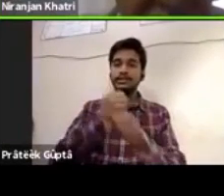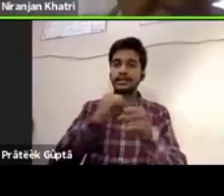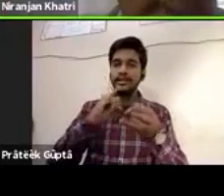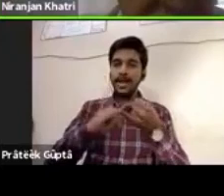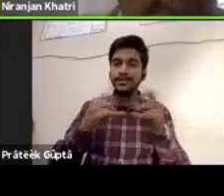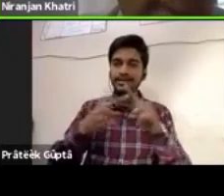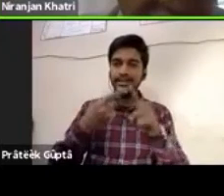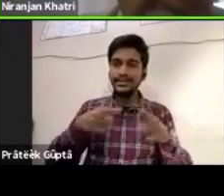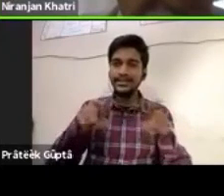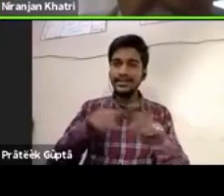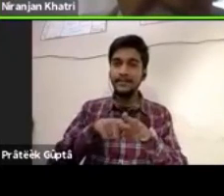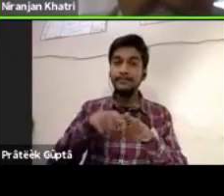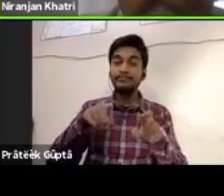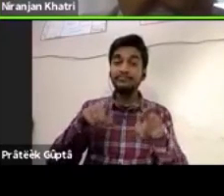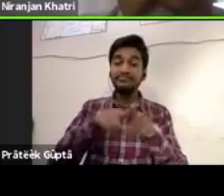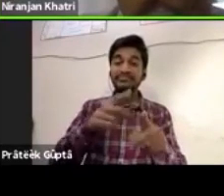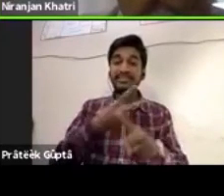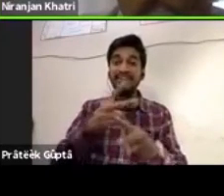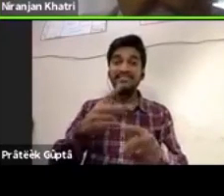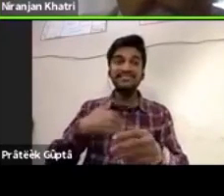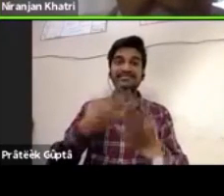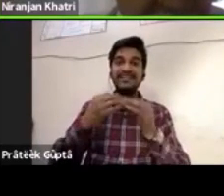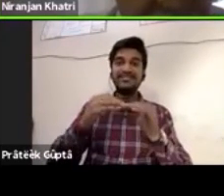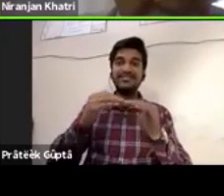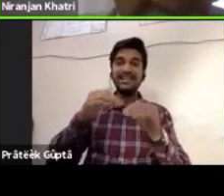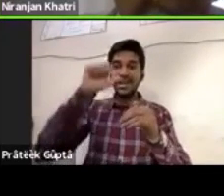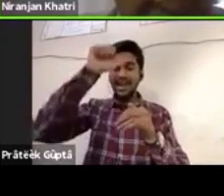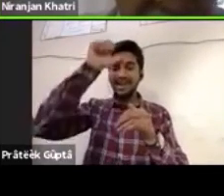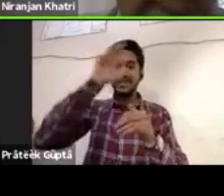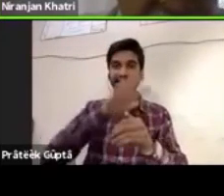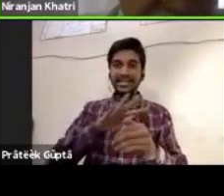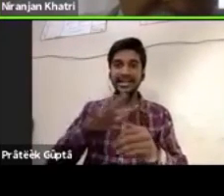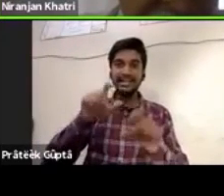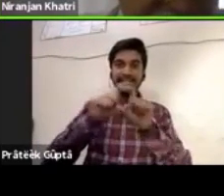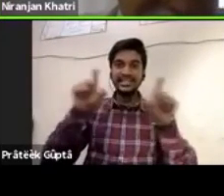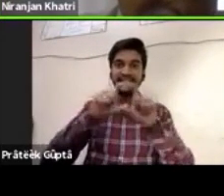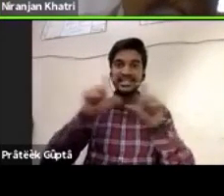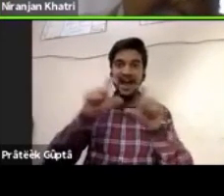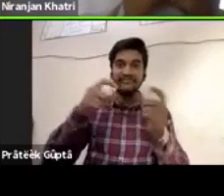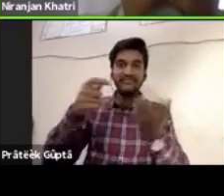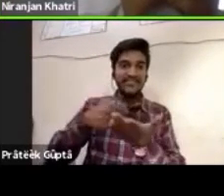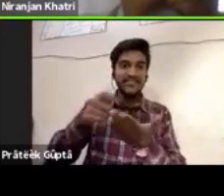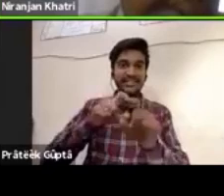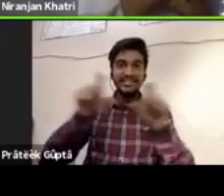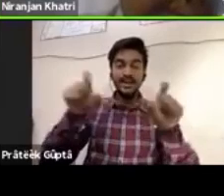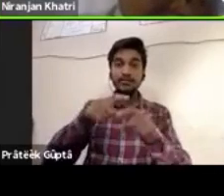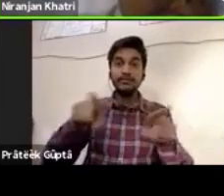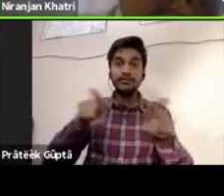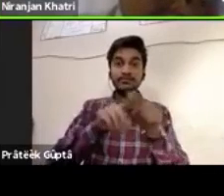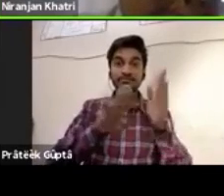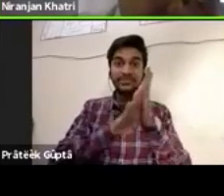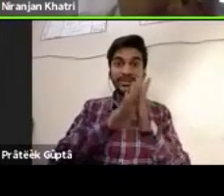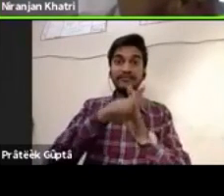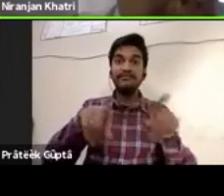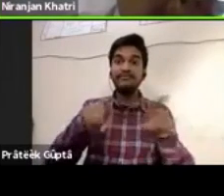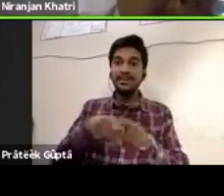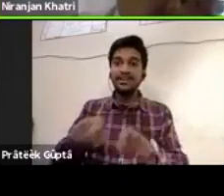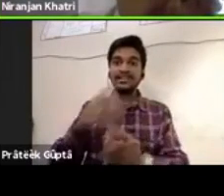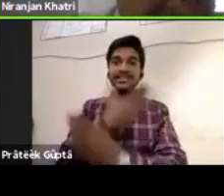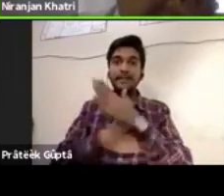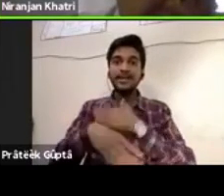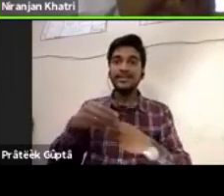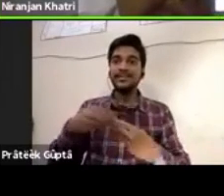बहुत सारे मुद्दे हुए, स्वच्छ भारत अभियान वगैरह हुआ, उस तरह इसको भी थोड़ा स्केल अप किया जा सकता है.